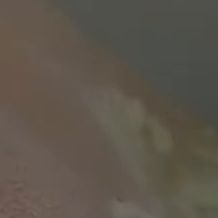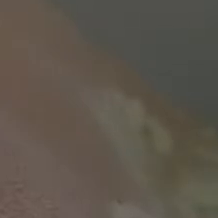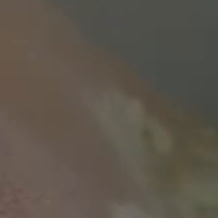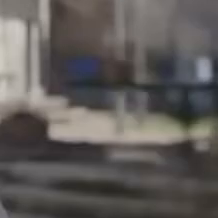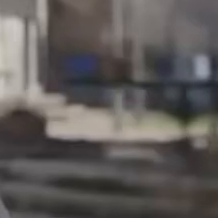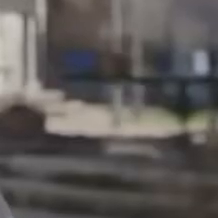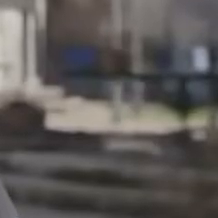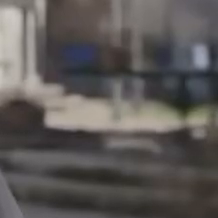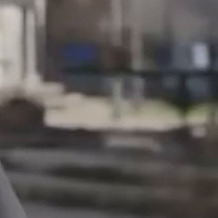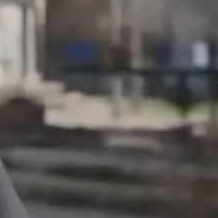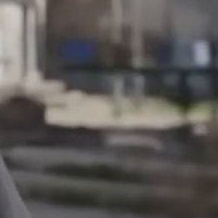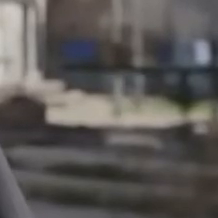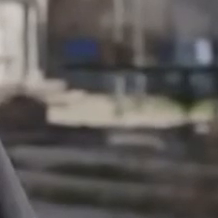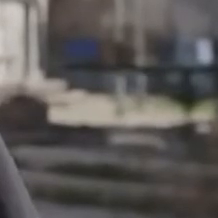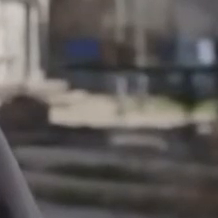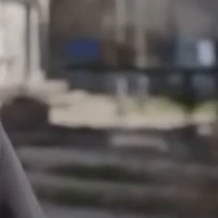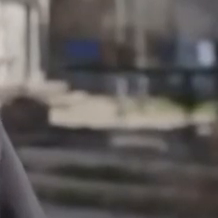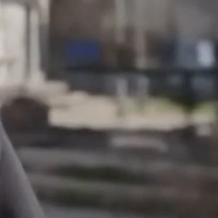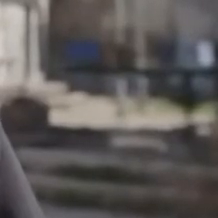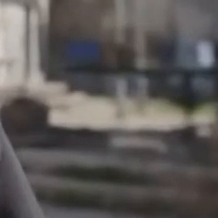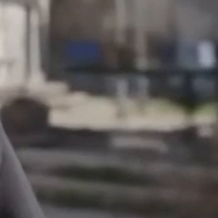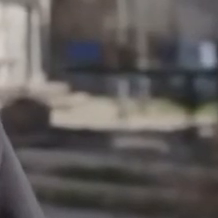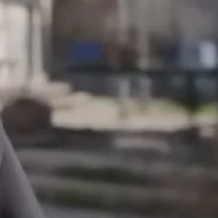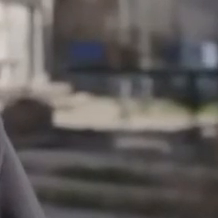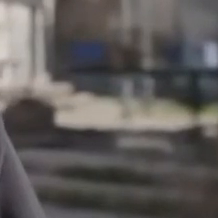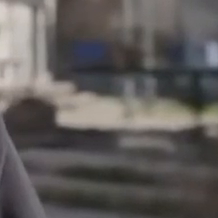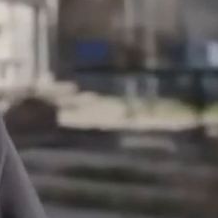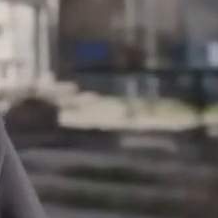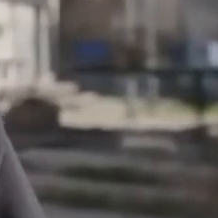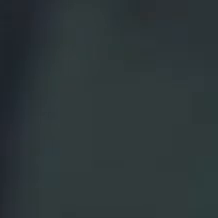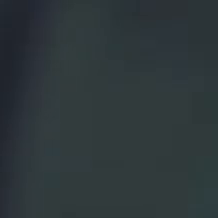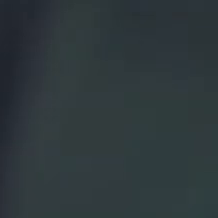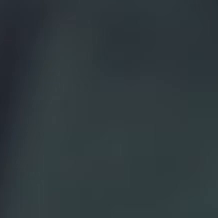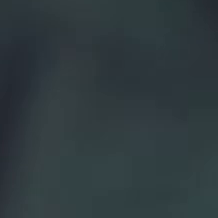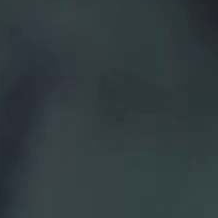إلى الأمام، كلمة إلى الأمام صار لها معنى تاني بالنسبة لي.